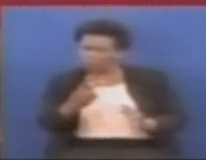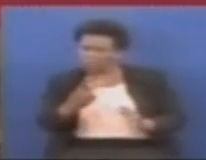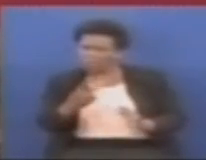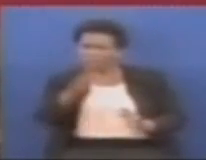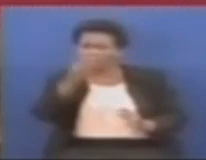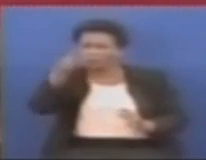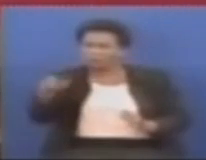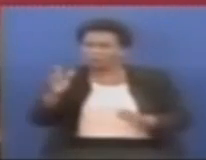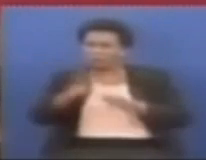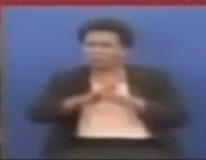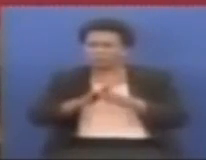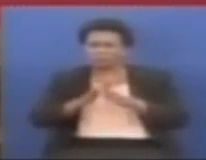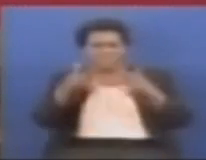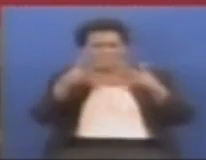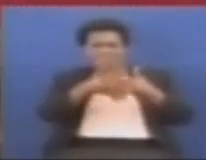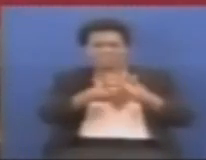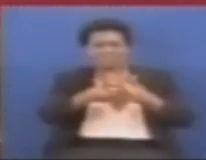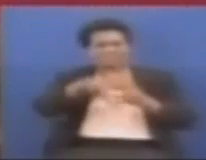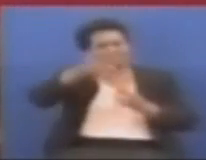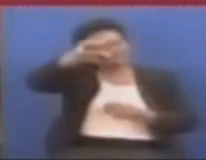Kirwa. Mheshimiwa Spika,